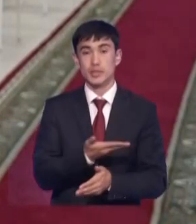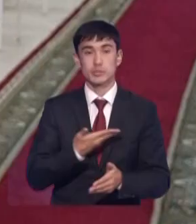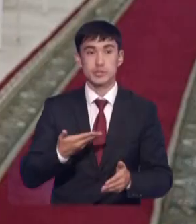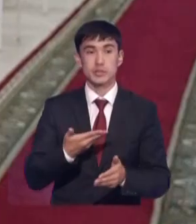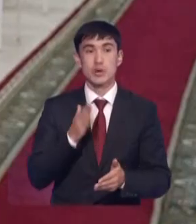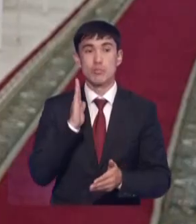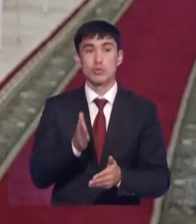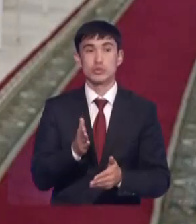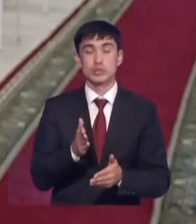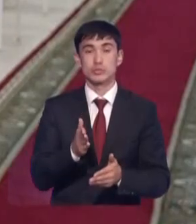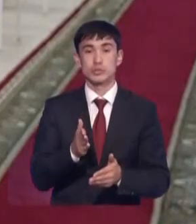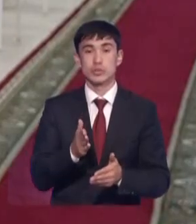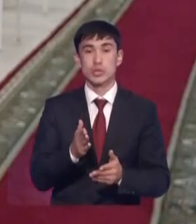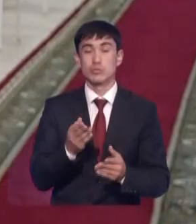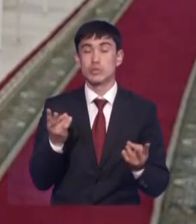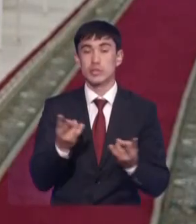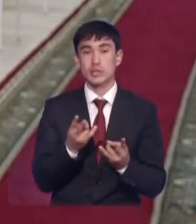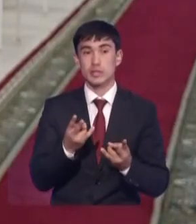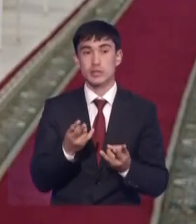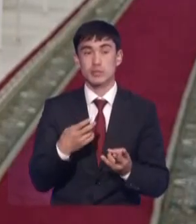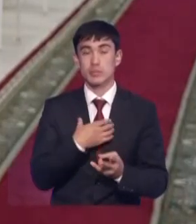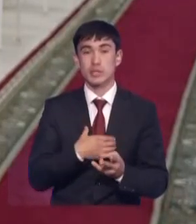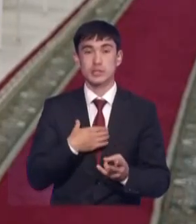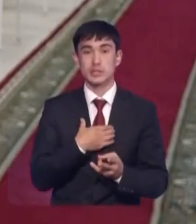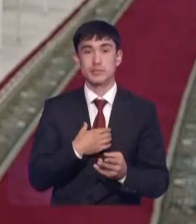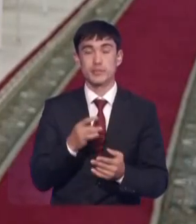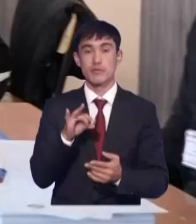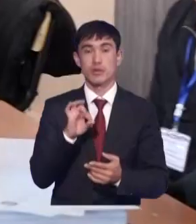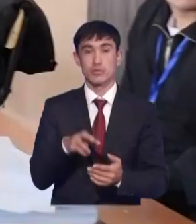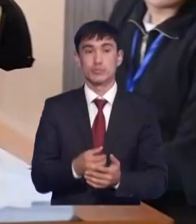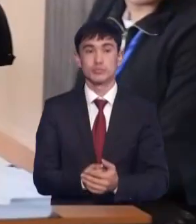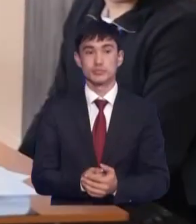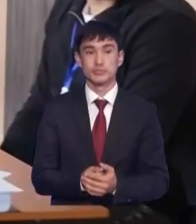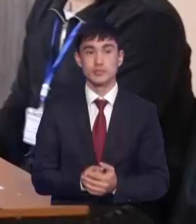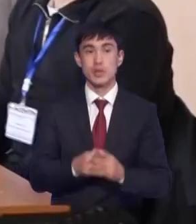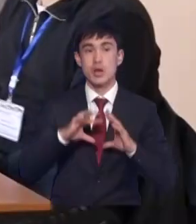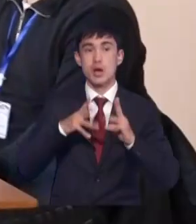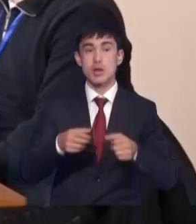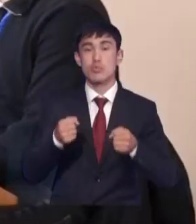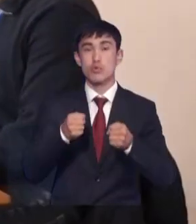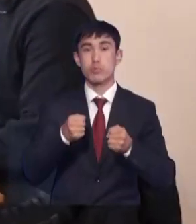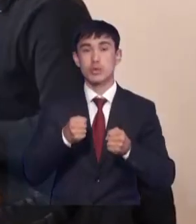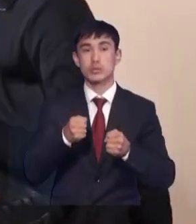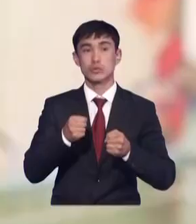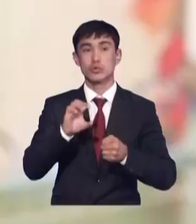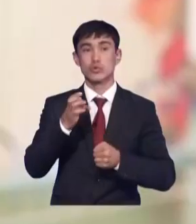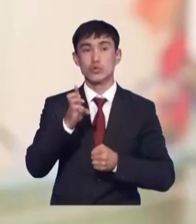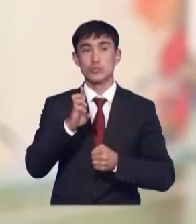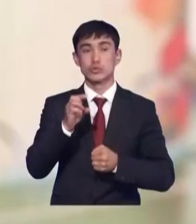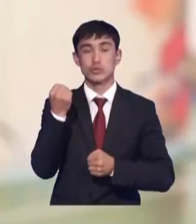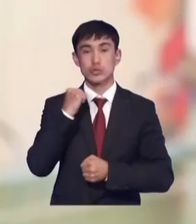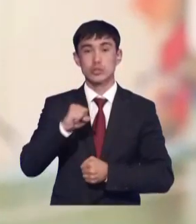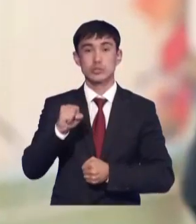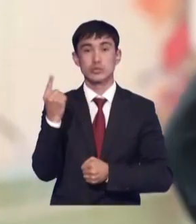Біздің болашағымыз үшін бұл керек маңызды референдум. Әлем кубогының күміс жүлдегері тұңғыш Қазақстан